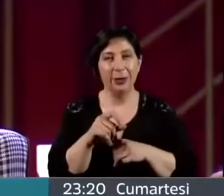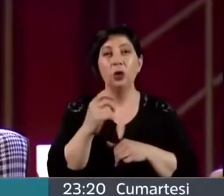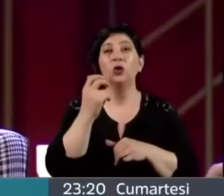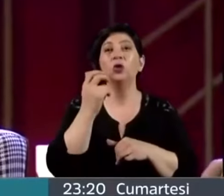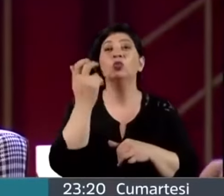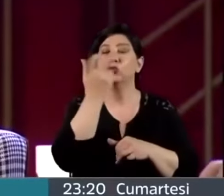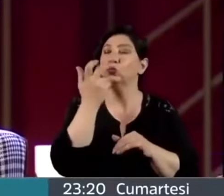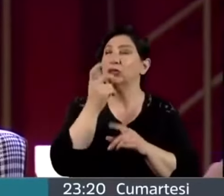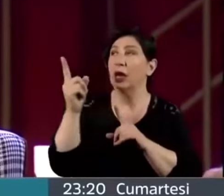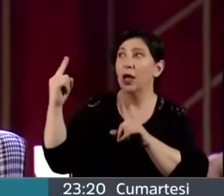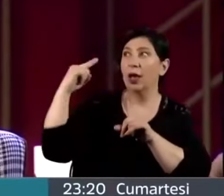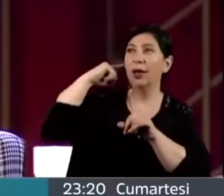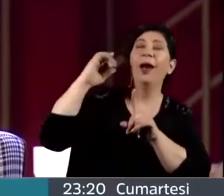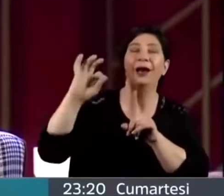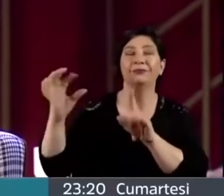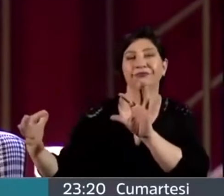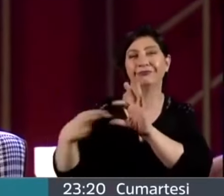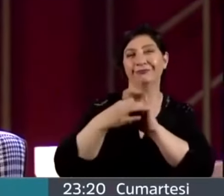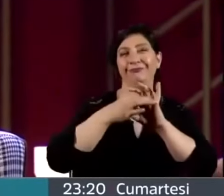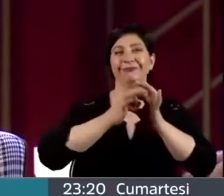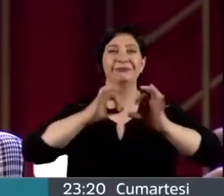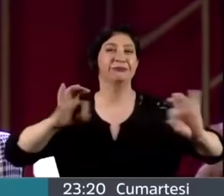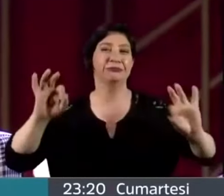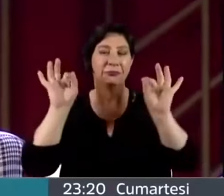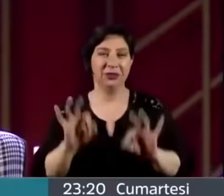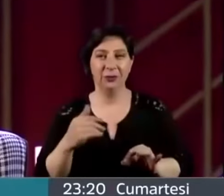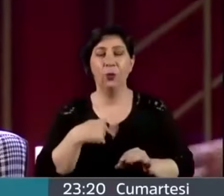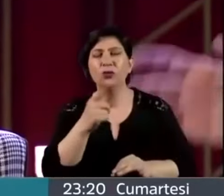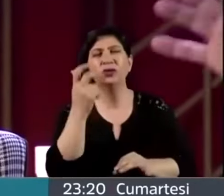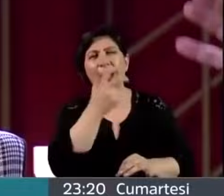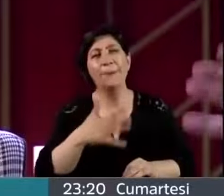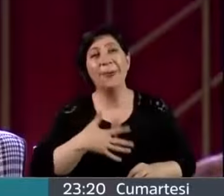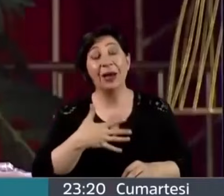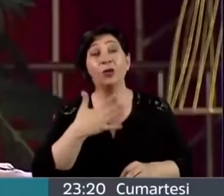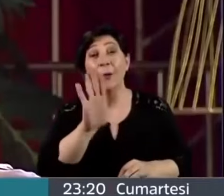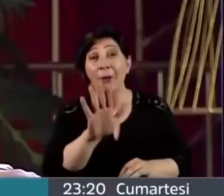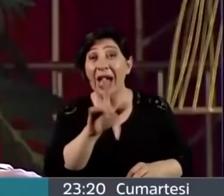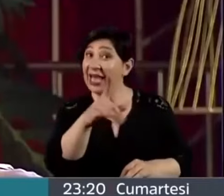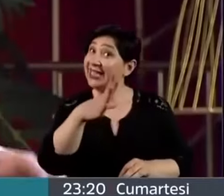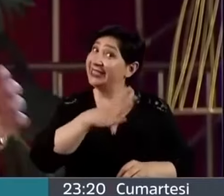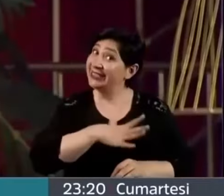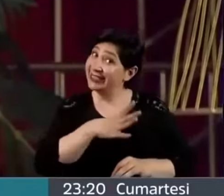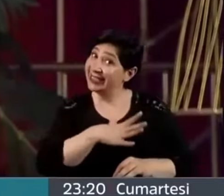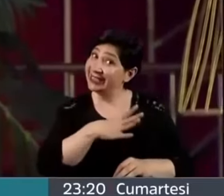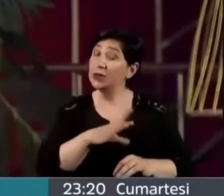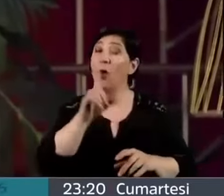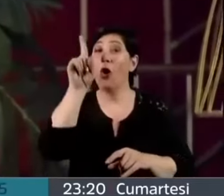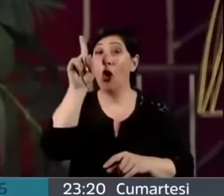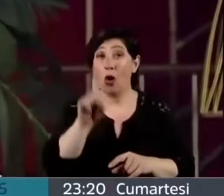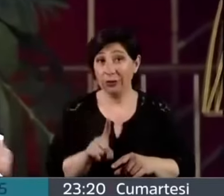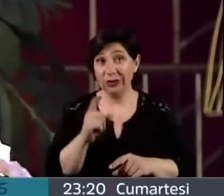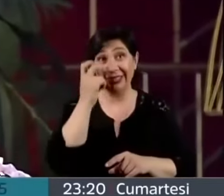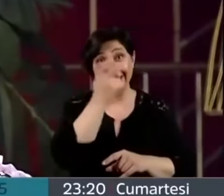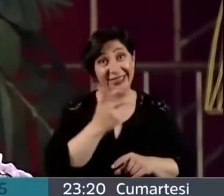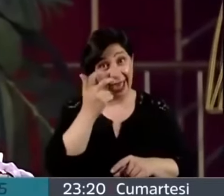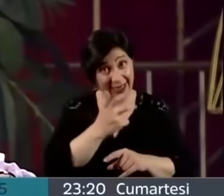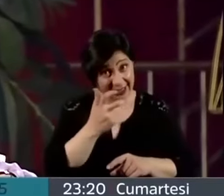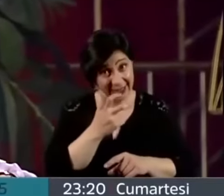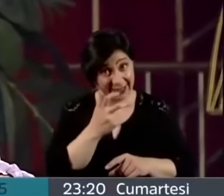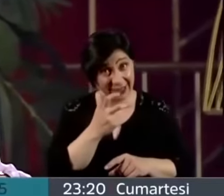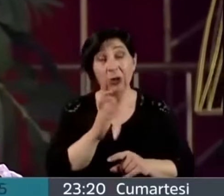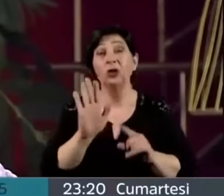duyduğum zaman da evet tabii ki. Müzik duyduğum zaman. Peki. Anında. Şimdi ben bu şarkıyı merak ediyorum ama arzu ederseniz önce şarkıyı